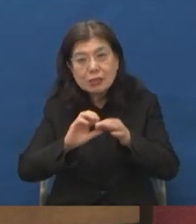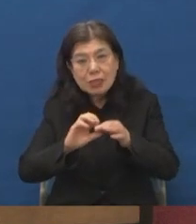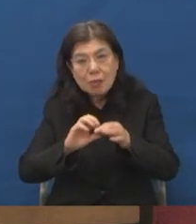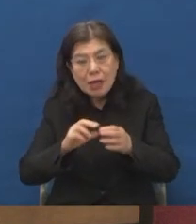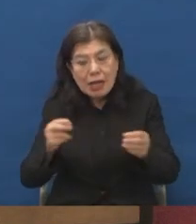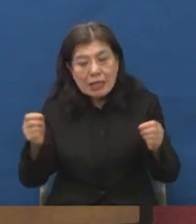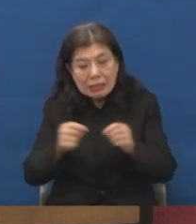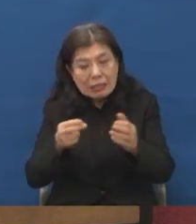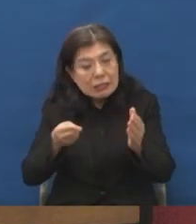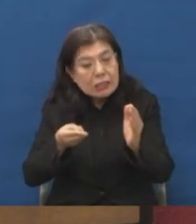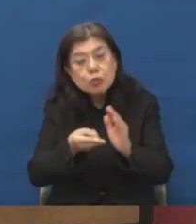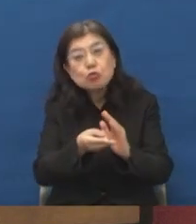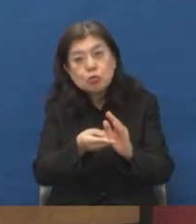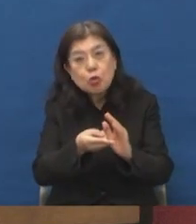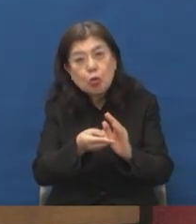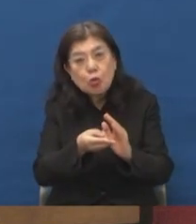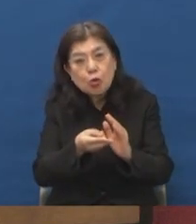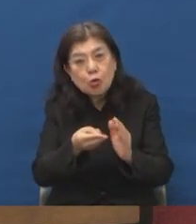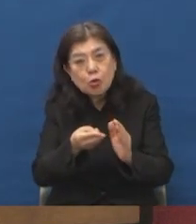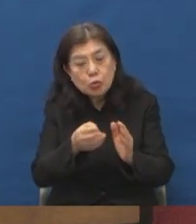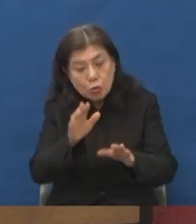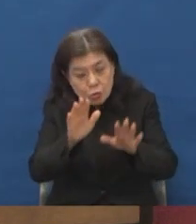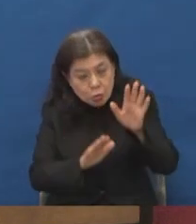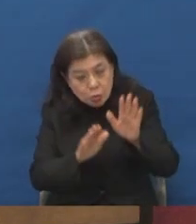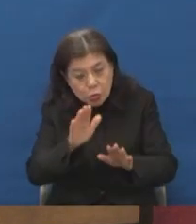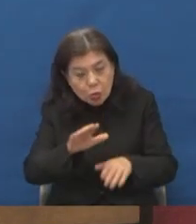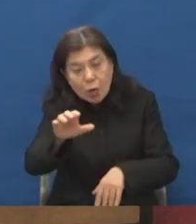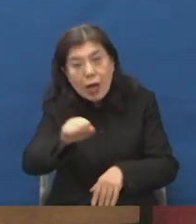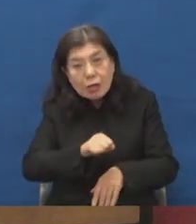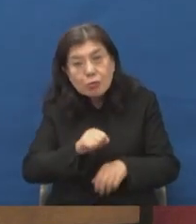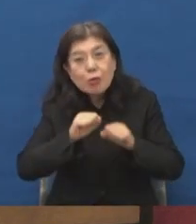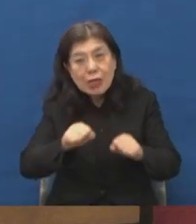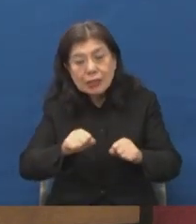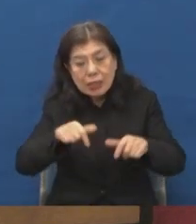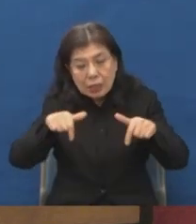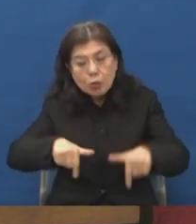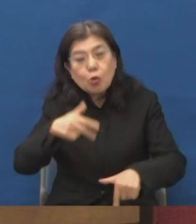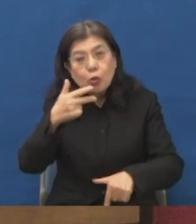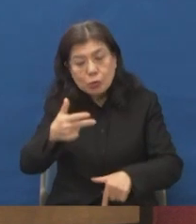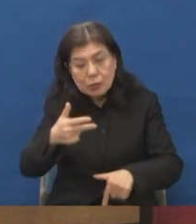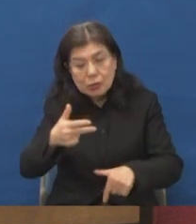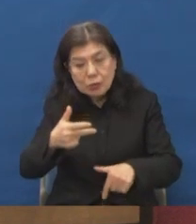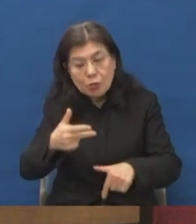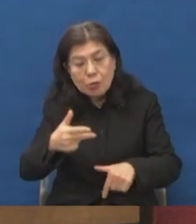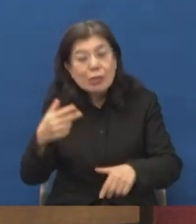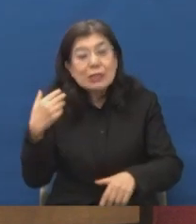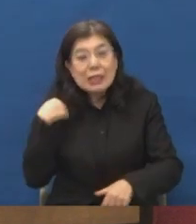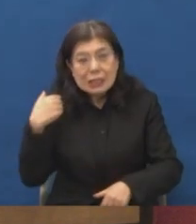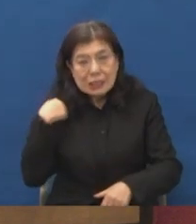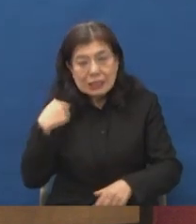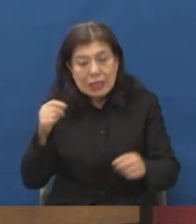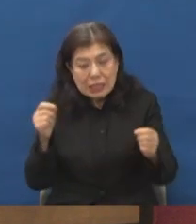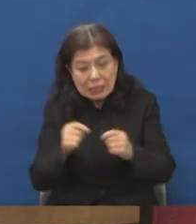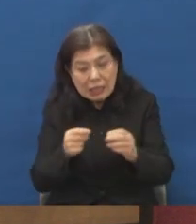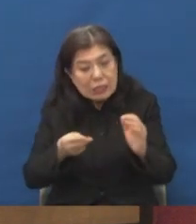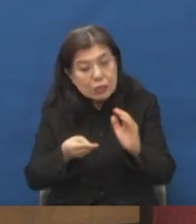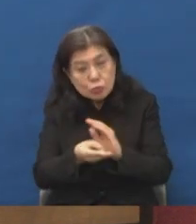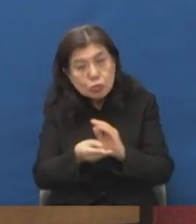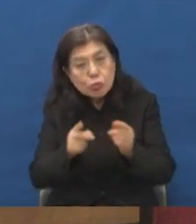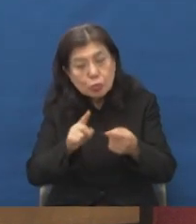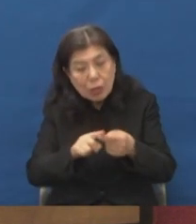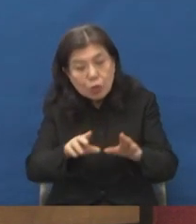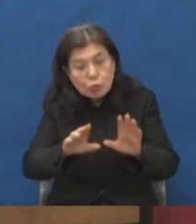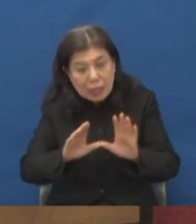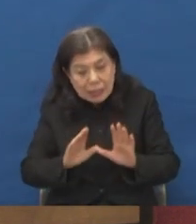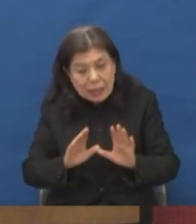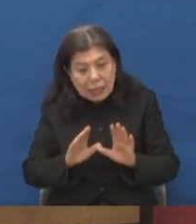所の供給状況の把握を行い、京都市の責任で短期入所施設などを含め短期入所の受け入れを